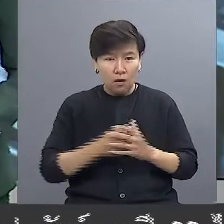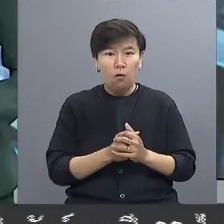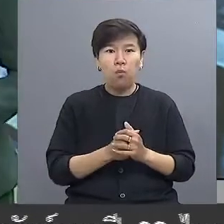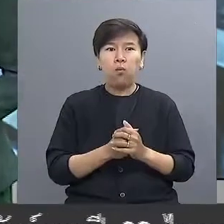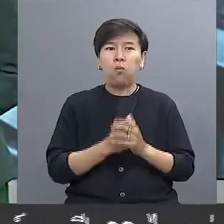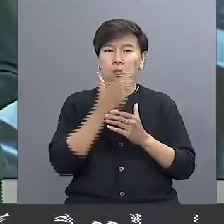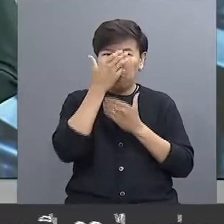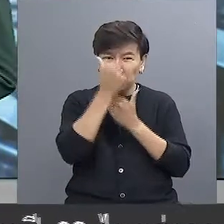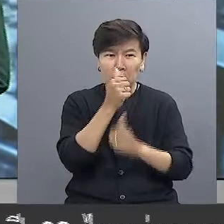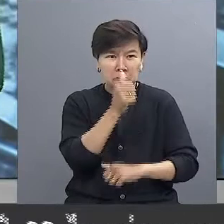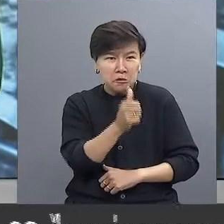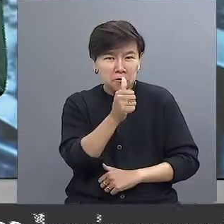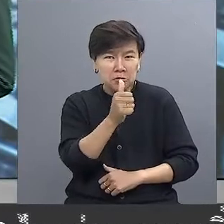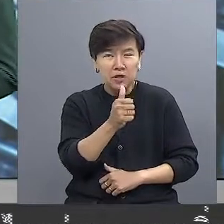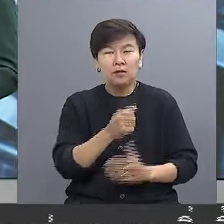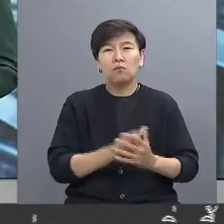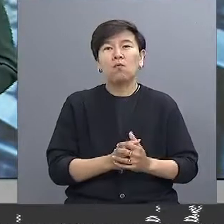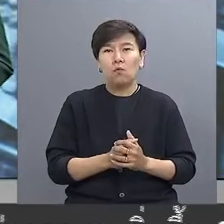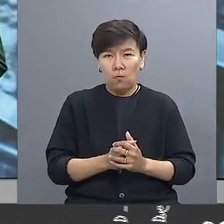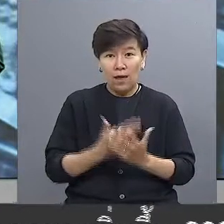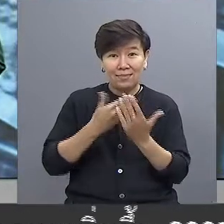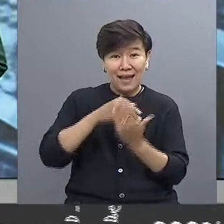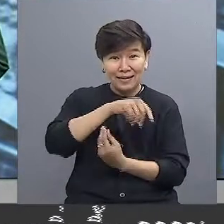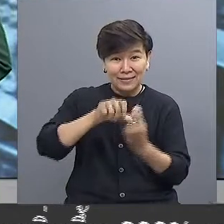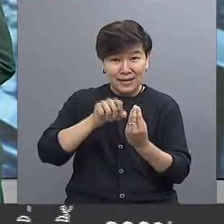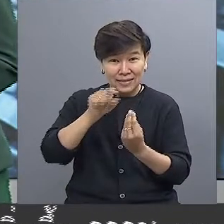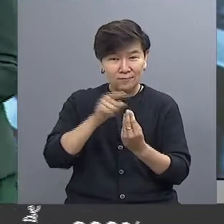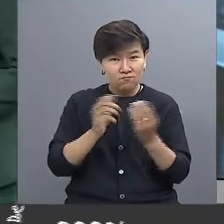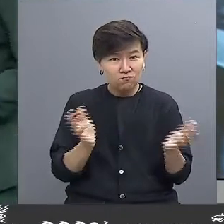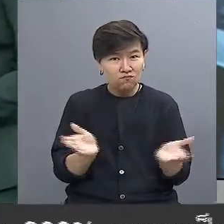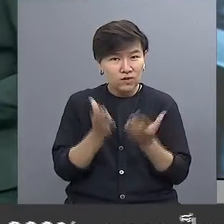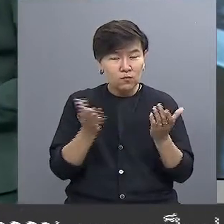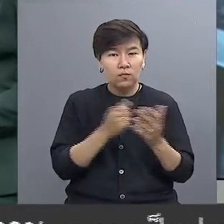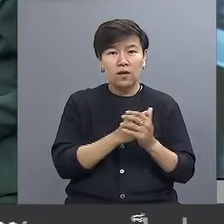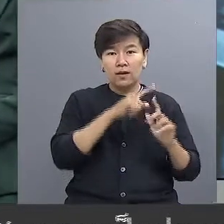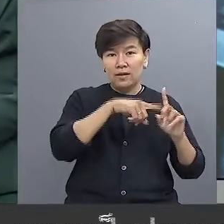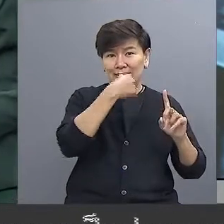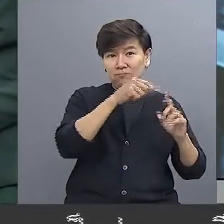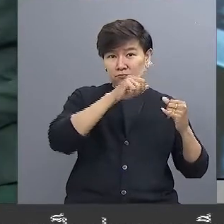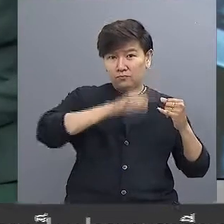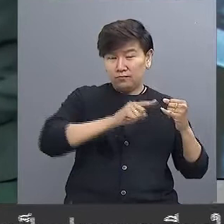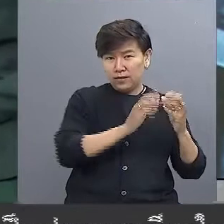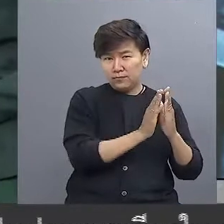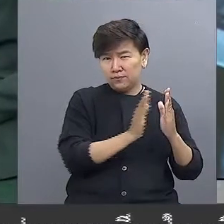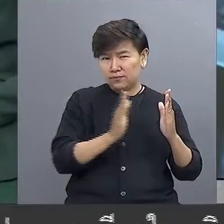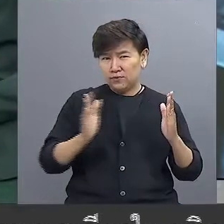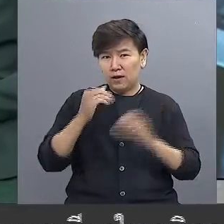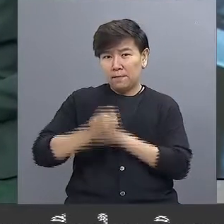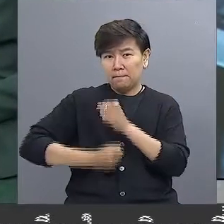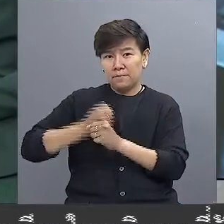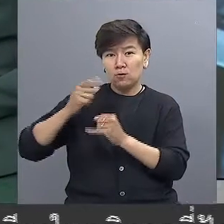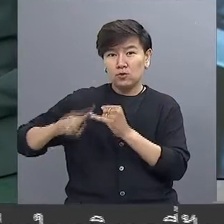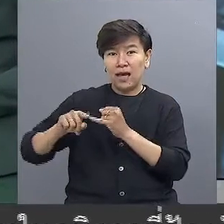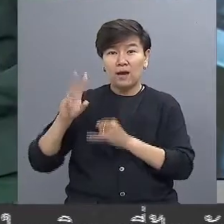ที่บอกว่าจะทำเงินเข้าระบบเศรษฐกิจในช่วงตั้งแต่ปลายเดือนตุลาคมไปจนถึงสิ้นปี6หมื่นล้านบาทนะถือว่าไม่ไกล